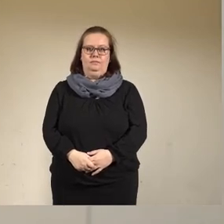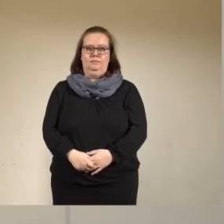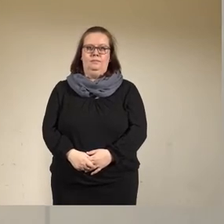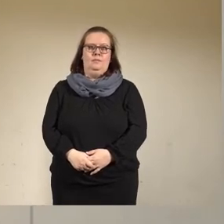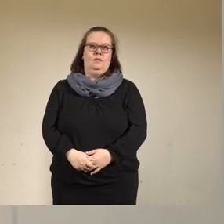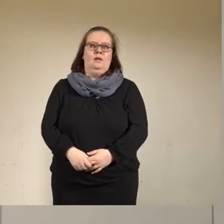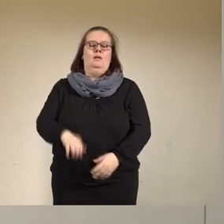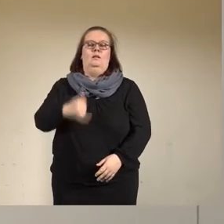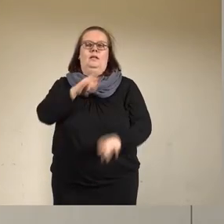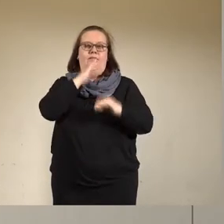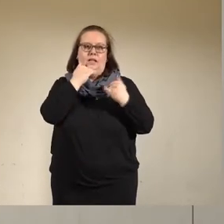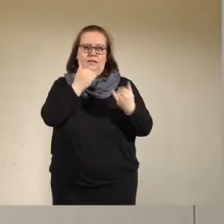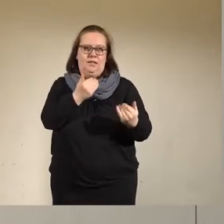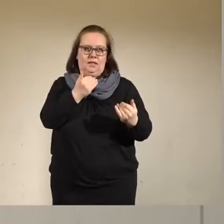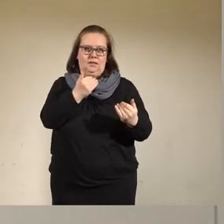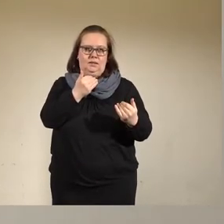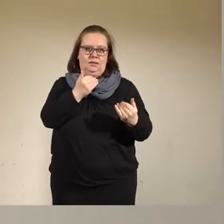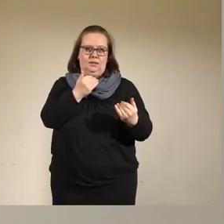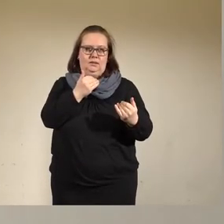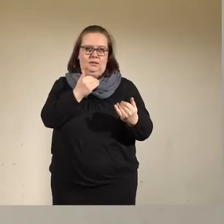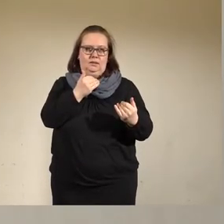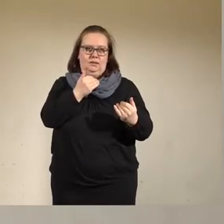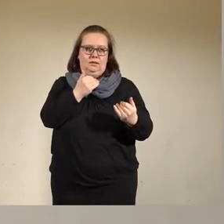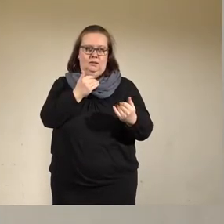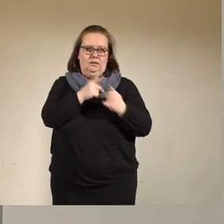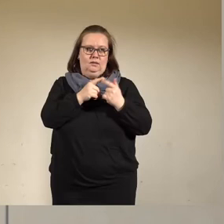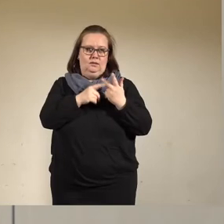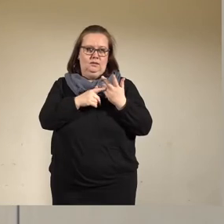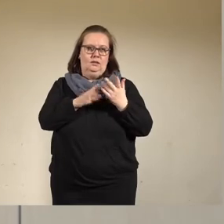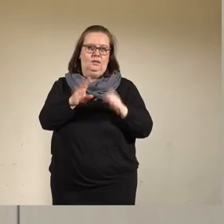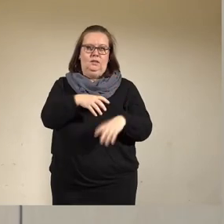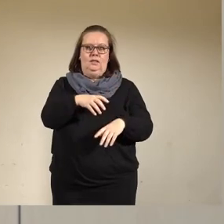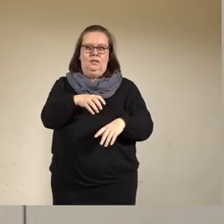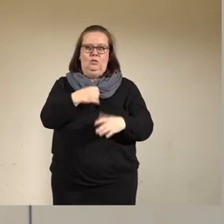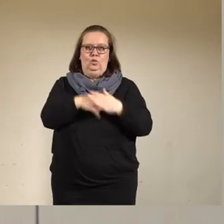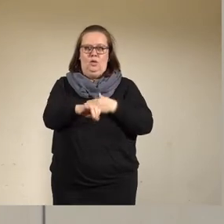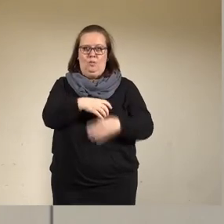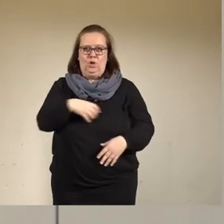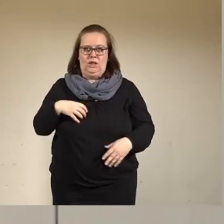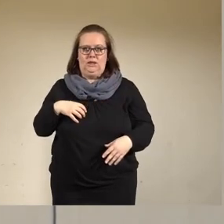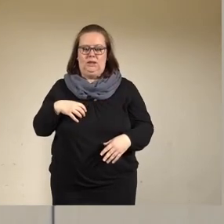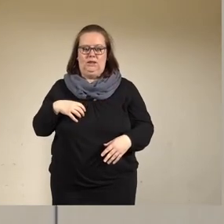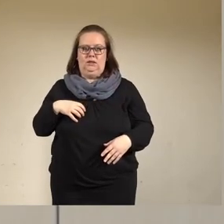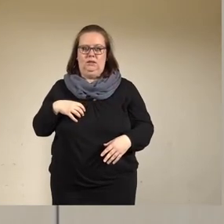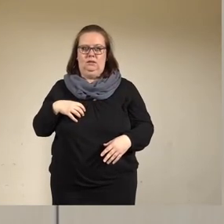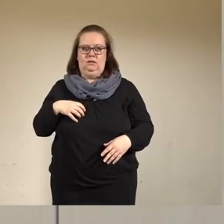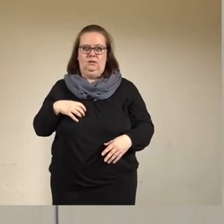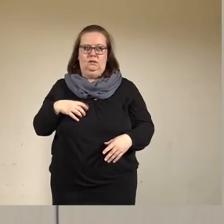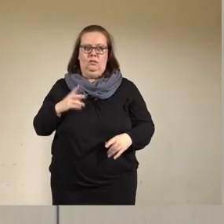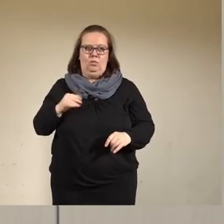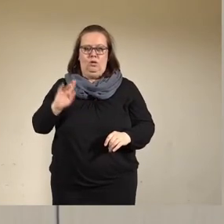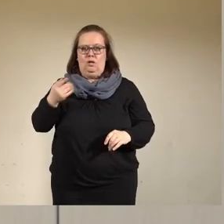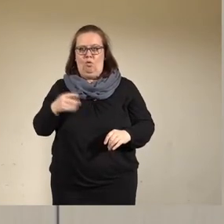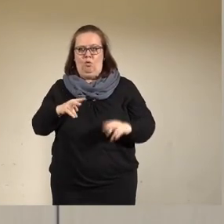Ja, vielen Dank zu dem Dynamo-Thema. Ist ja kolportiert